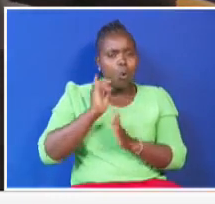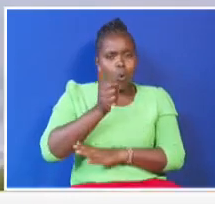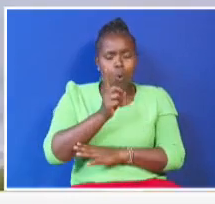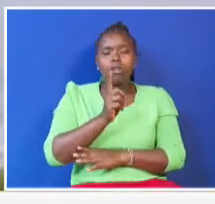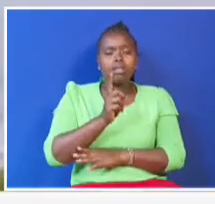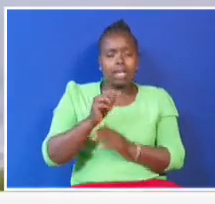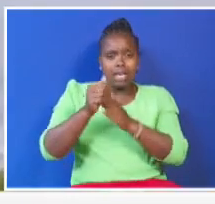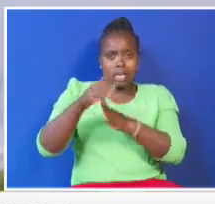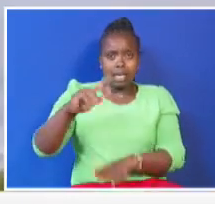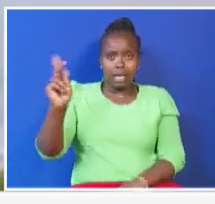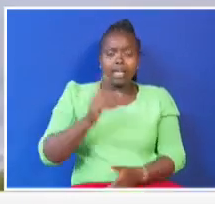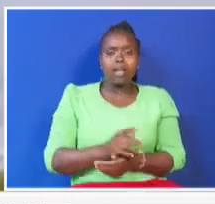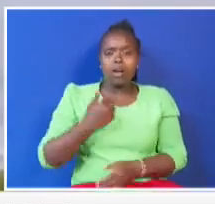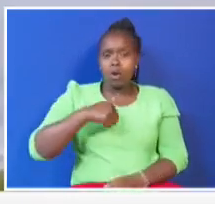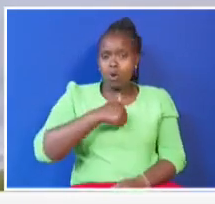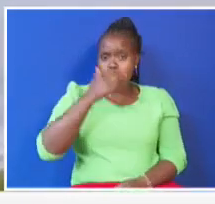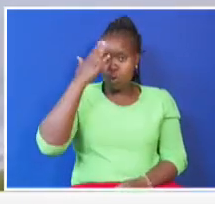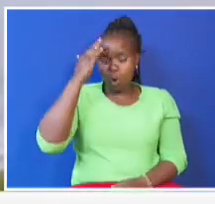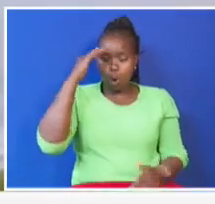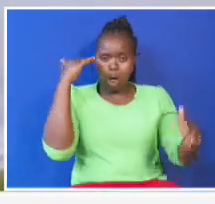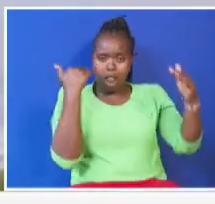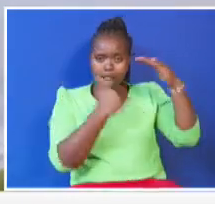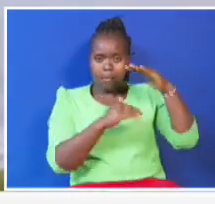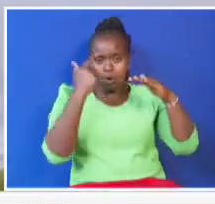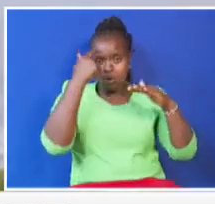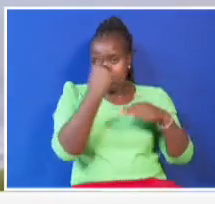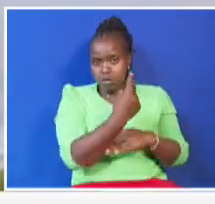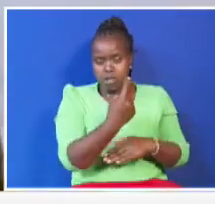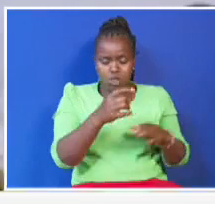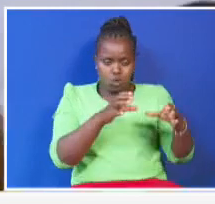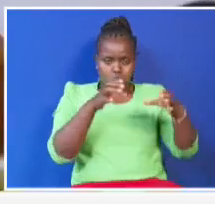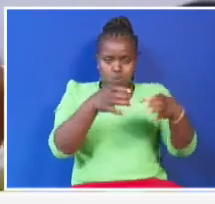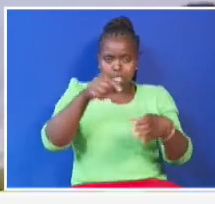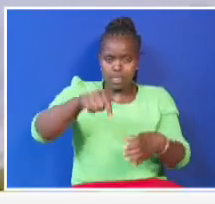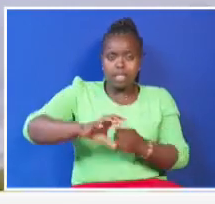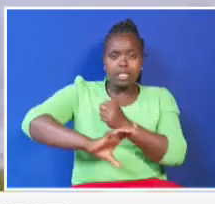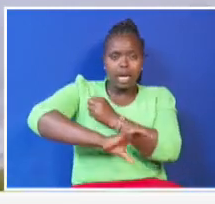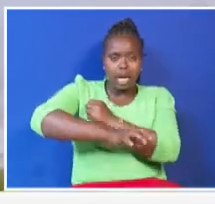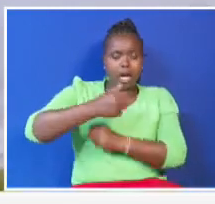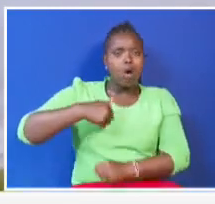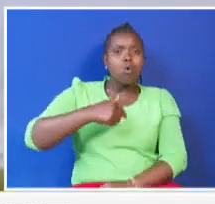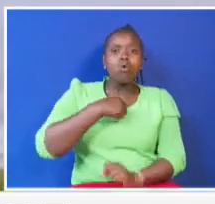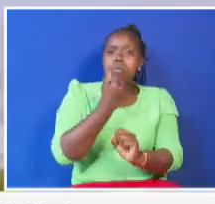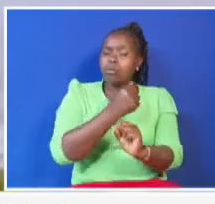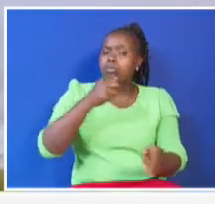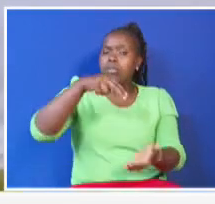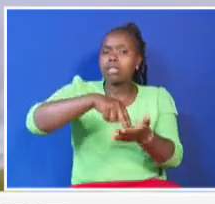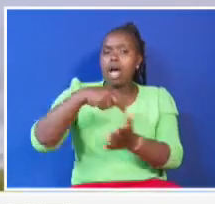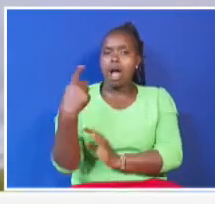hilo. We also know that the limitations of every community in this country, we can't stand